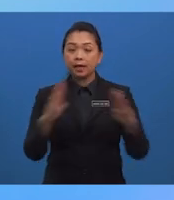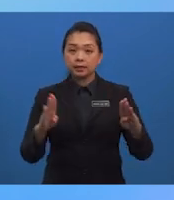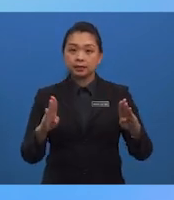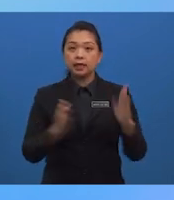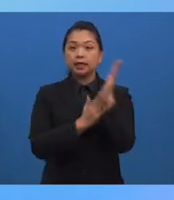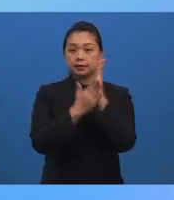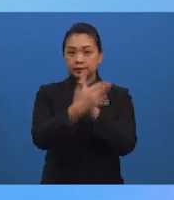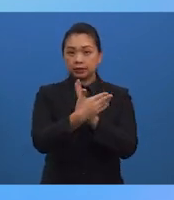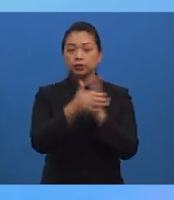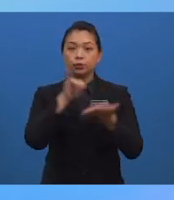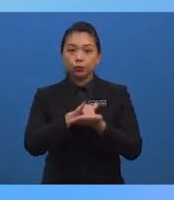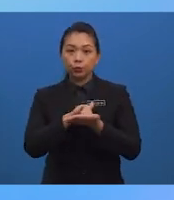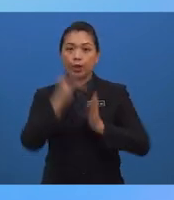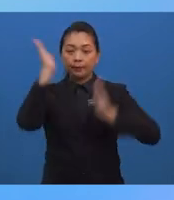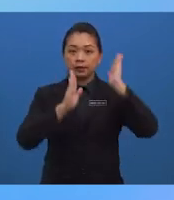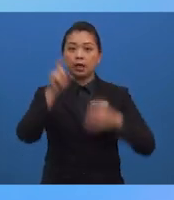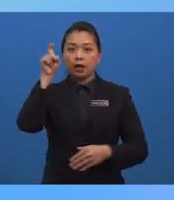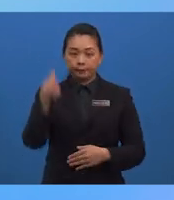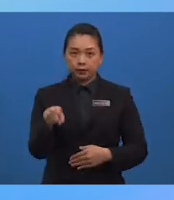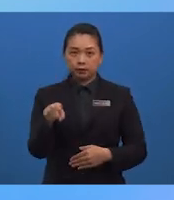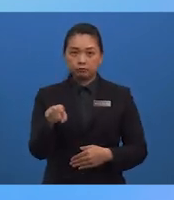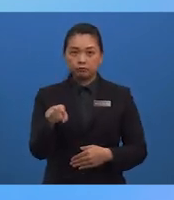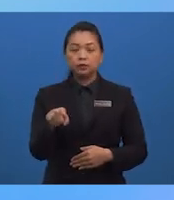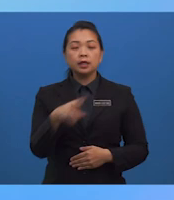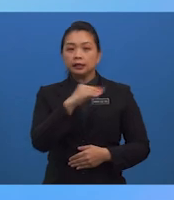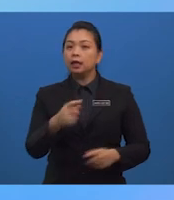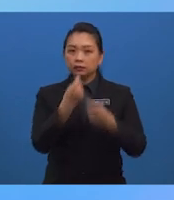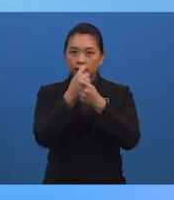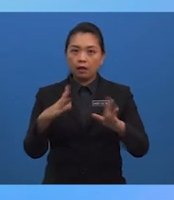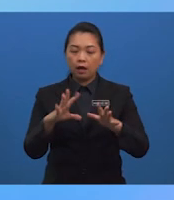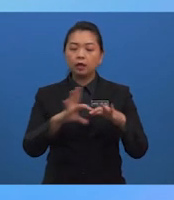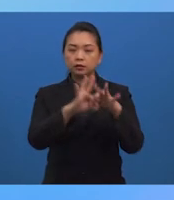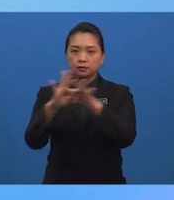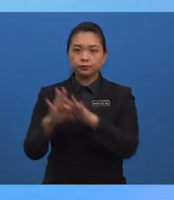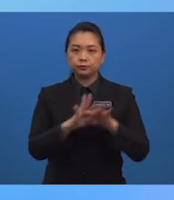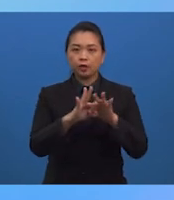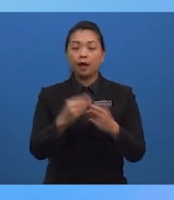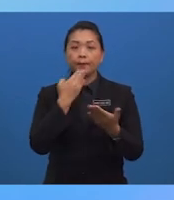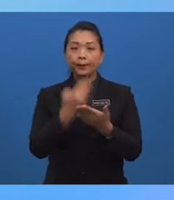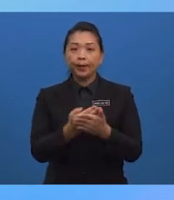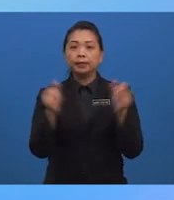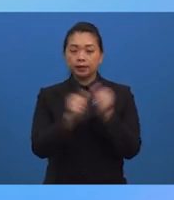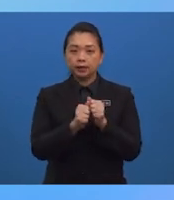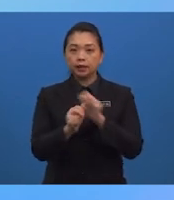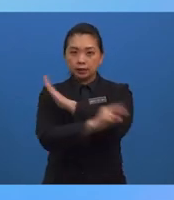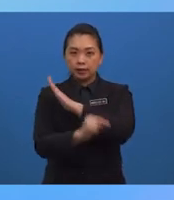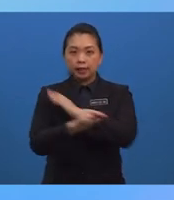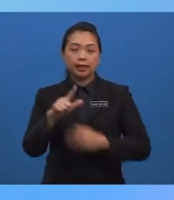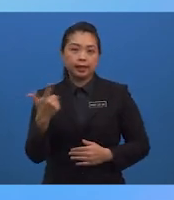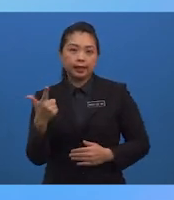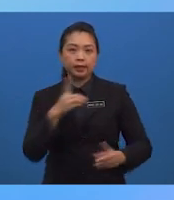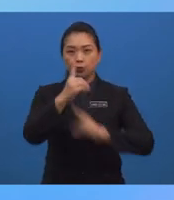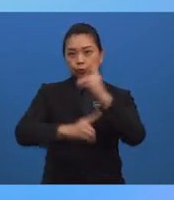itu, Malaysia perlu dan telah menjalinkan hubungan kerjasama yang baik dengan negara lain di